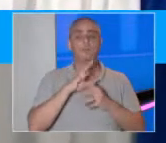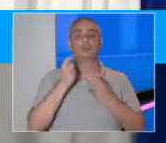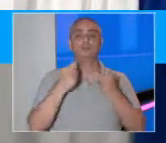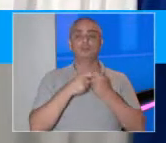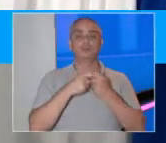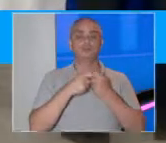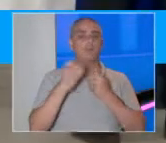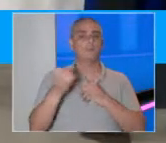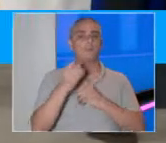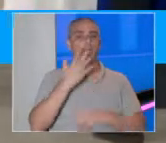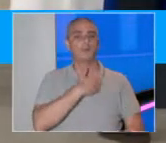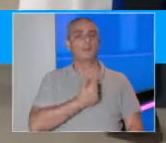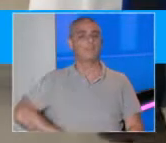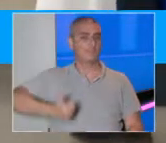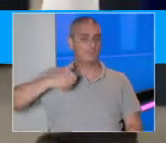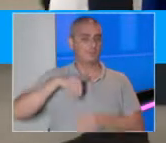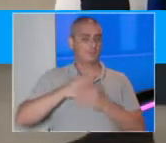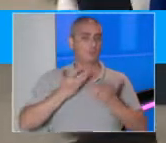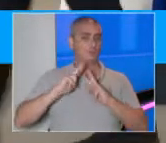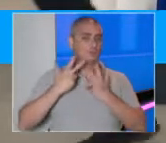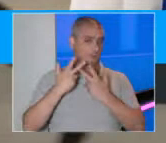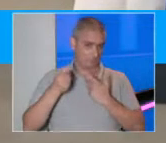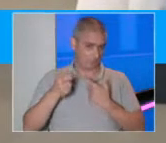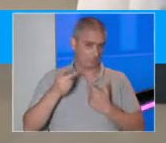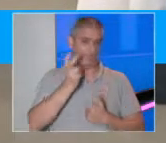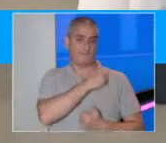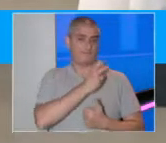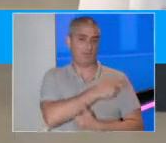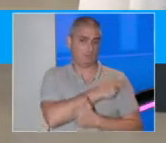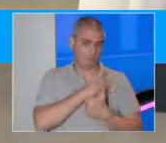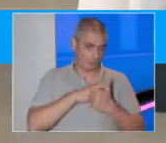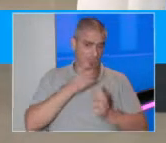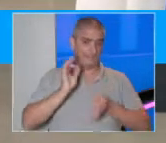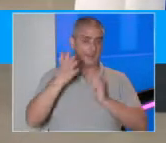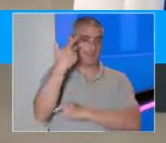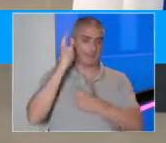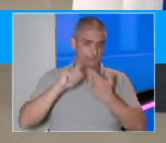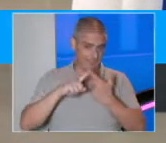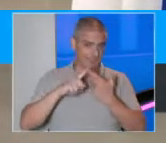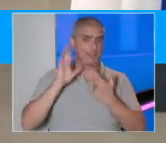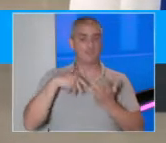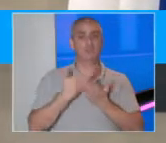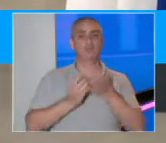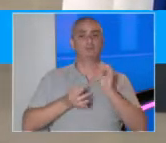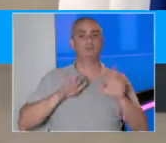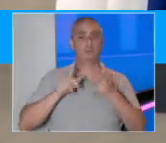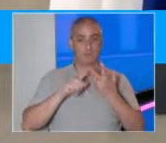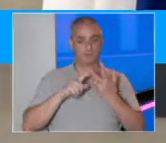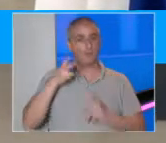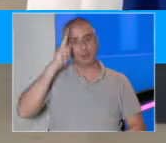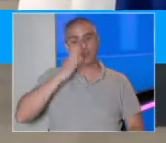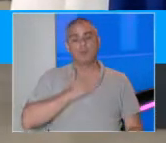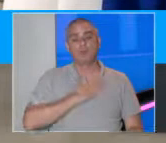שקשור למינויי הבכירים בשירות הציבורי, שעל הפרק זה המפכ"ל, פרקליט המדינה, בהמשך גם היועץ המשפטי לממשלה. בליכוד